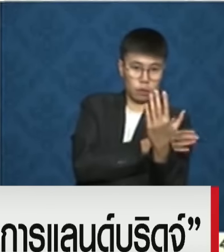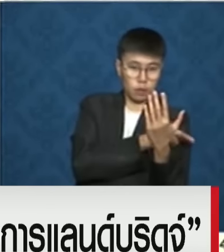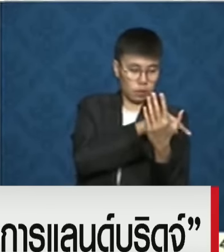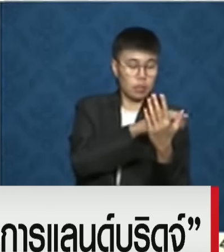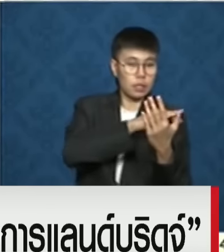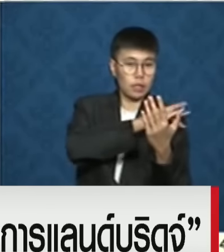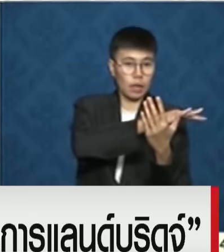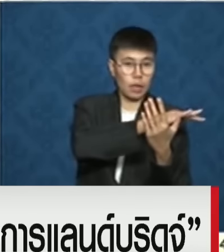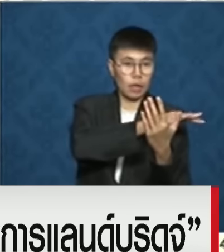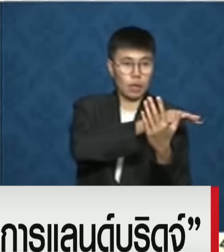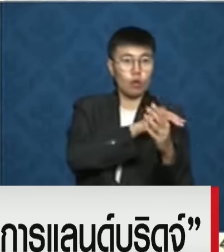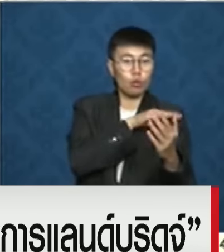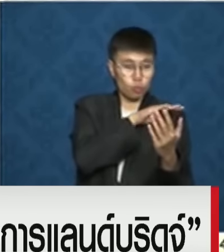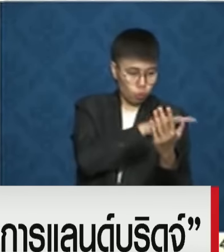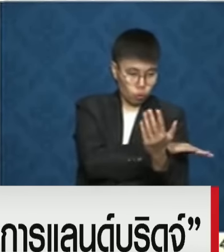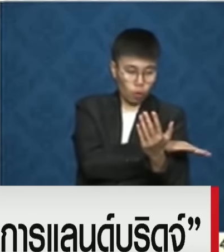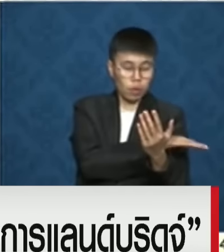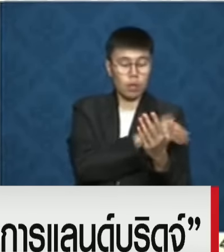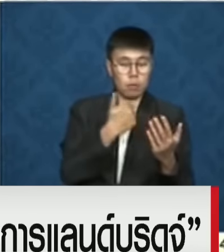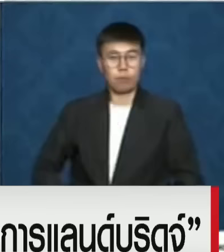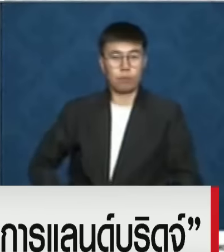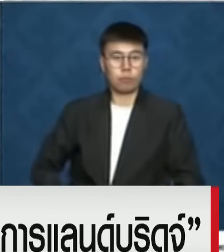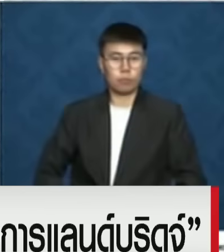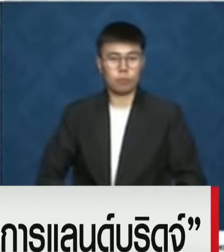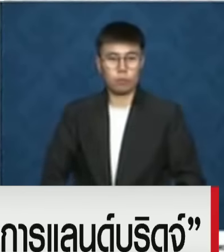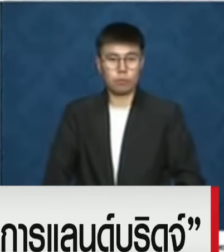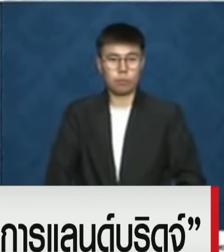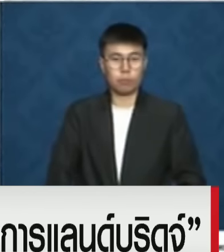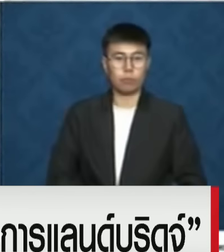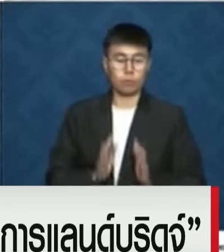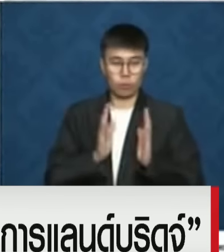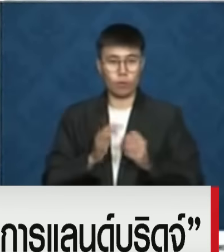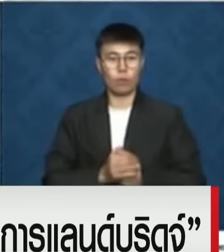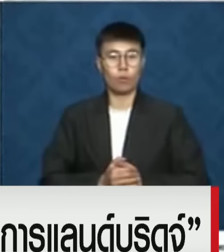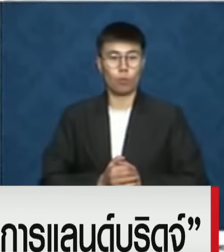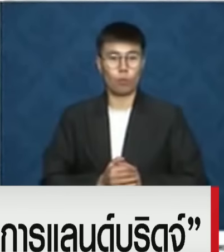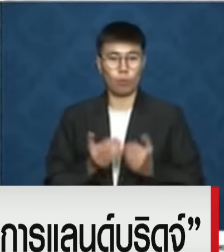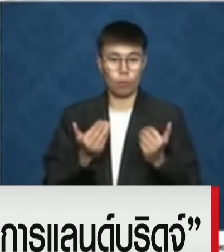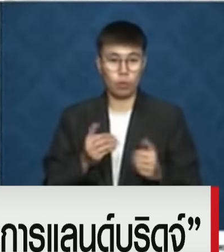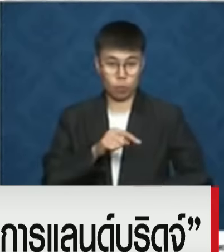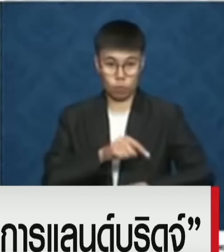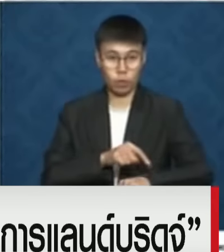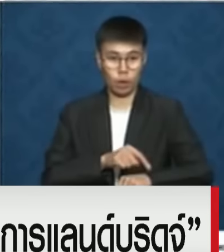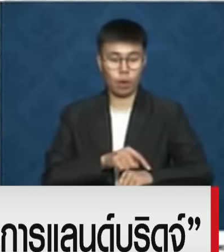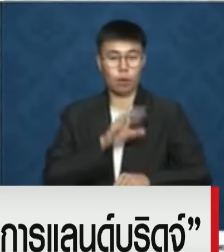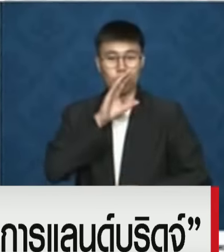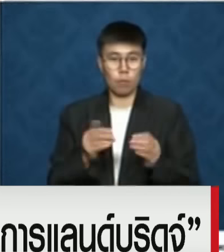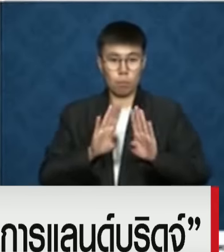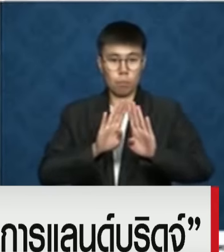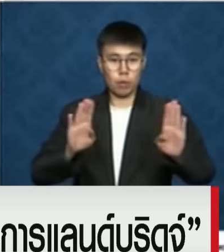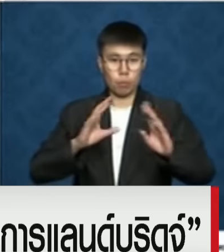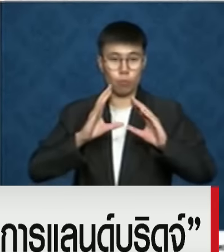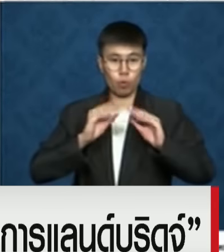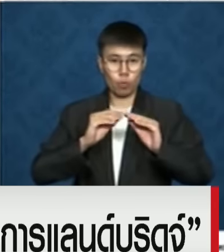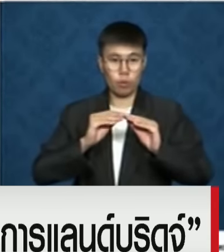มนพรลุกขึ้นชี้แจงครับก็โครงการนี้ได้รับความสนใจจากนักลงทุนเป็นอย่างมากเลยทีเดียวแล้วท่านมนพรก็ใช้เวลาใน